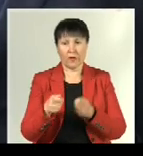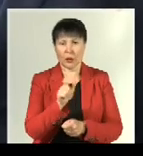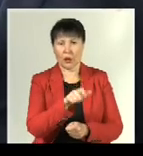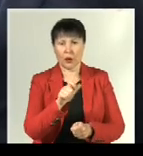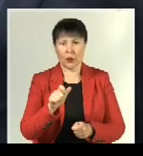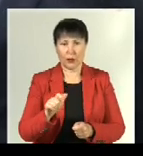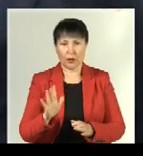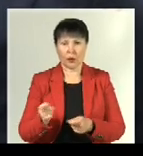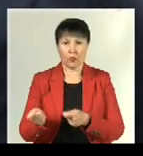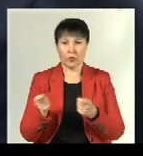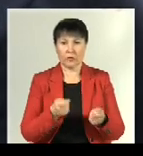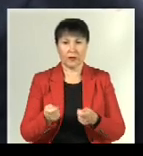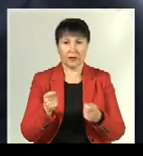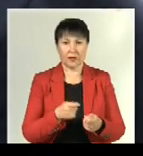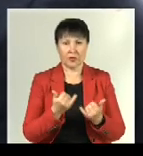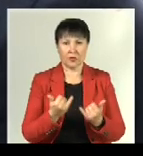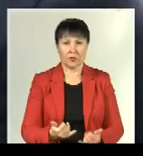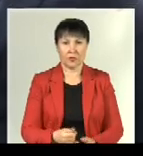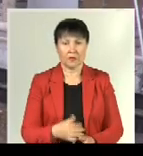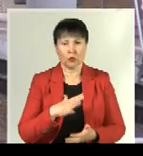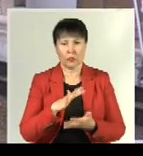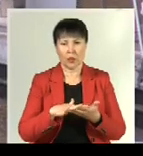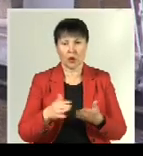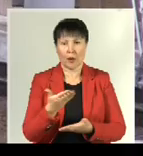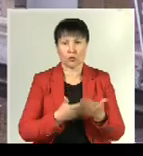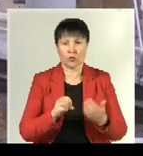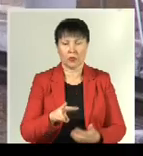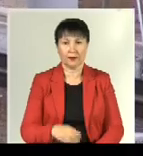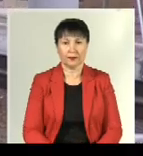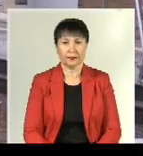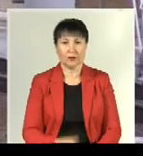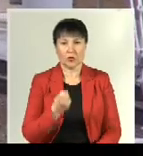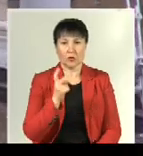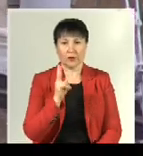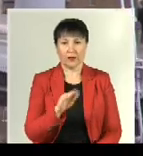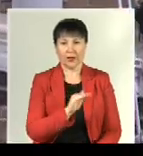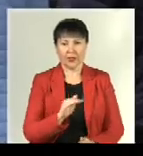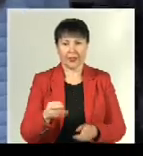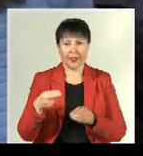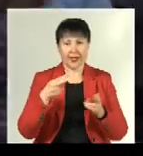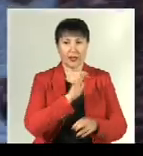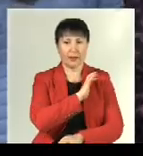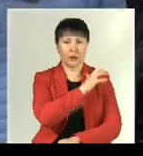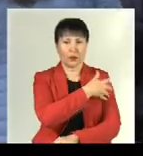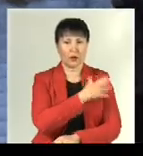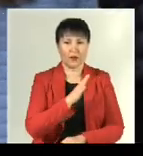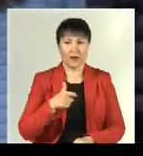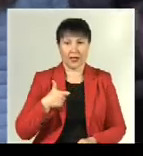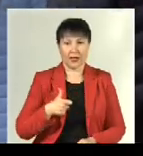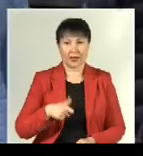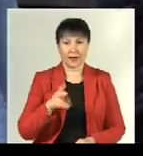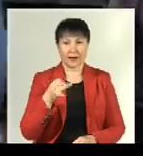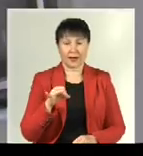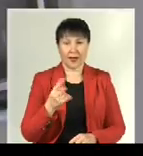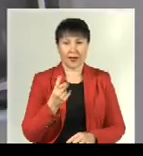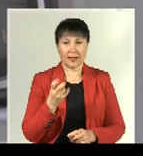еще будут доставляться. Ну и дальше уже давайте обсудим все вопросы. 120 детей ехали из Санкт-Петербурга в Краснодарский край.